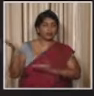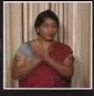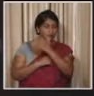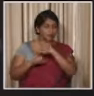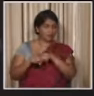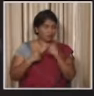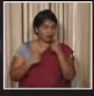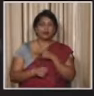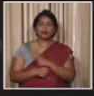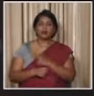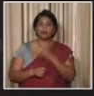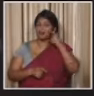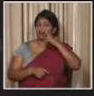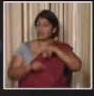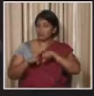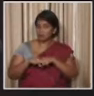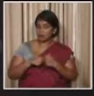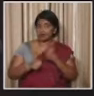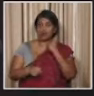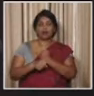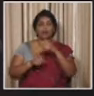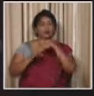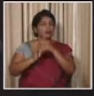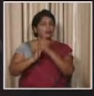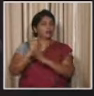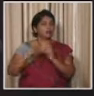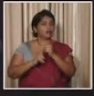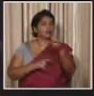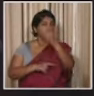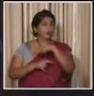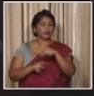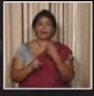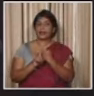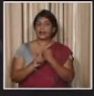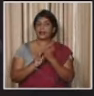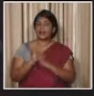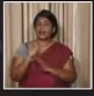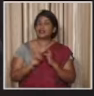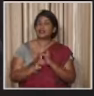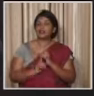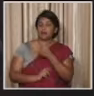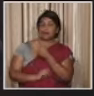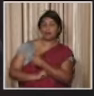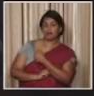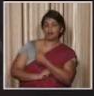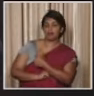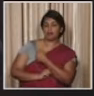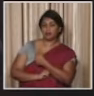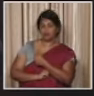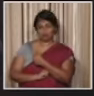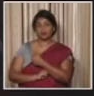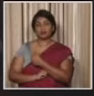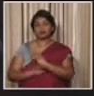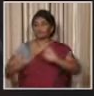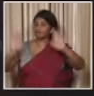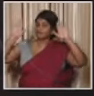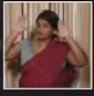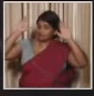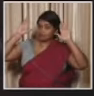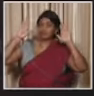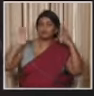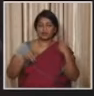ඒ විශ්වාස භංගය තුල මේ ආණ්ඩු පක්ෂයේ මන්ත්‍රීවරු කෙහෙලිය රමුක්කල්ල මහත්මයා නිර්දෝෂී කියලා මේ අත් දෙකම